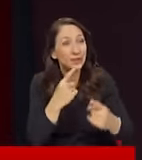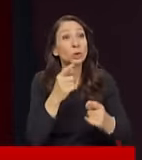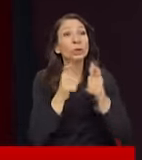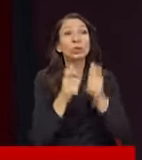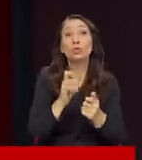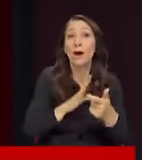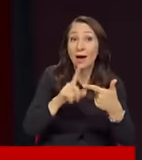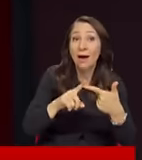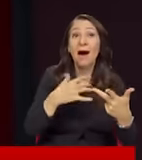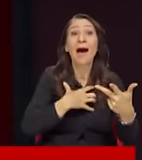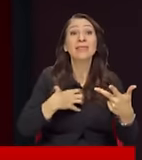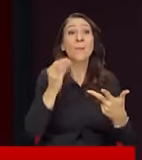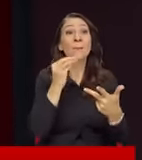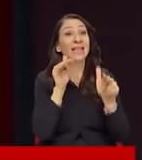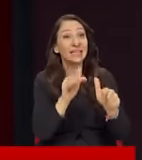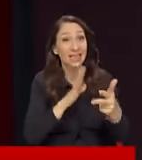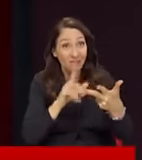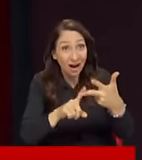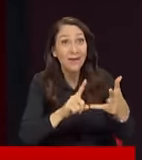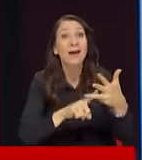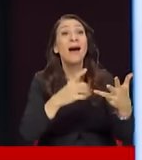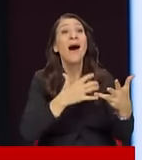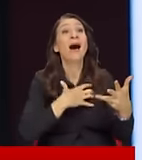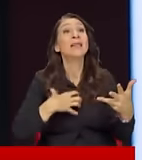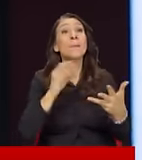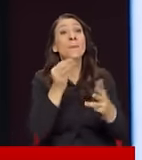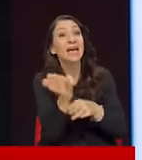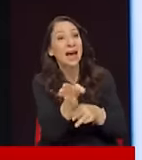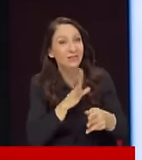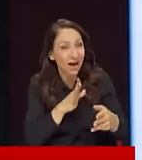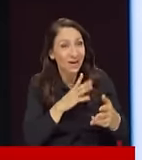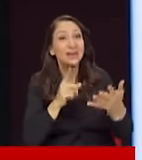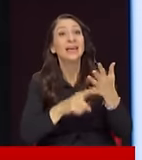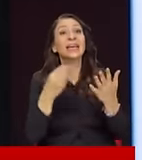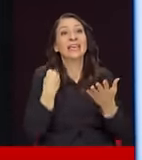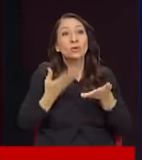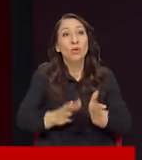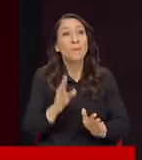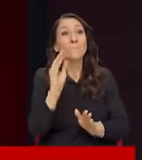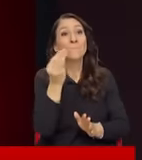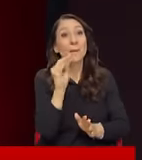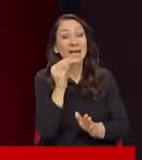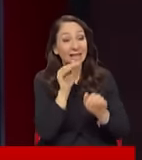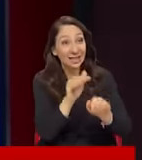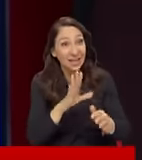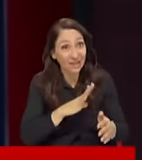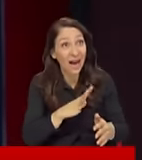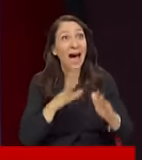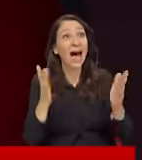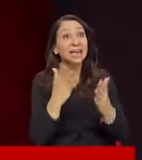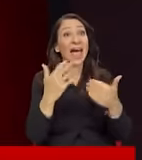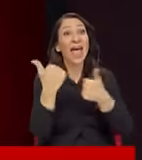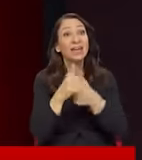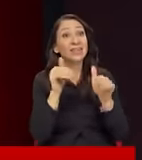süt var. Anne bebek desteği var. Anne bebek kartı var. Yeni doğan bebek desteği var. Hatta